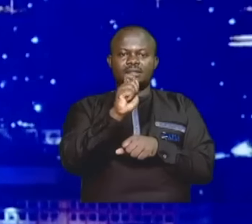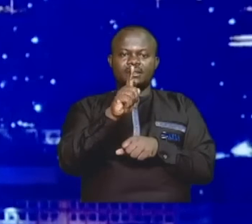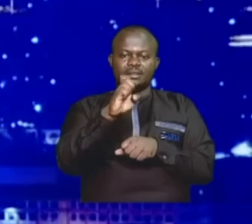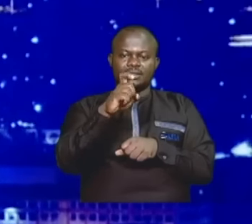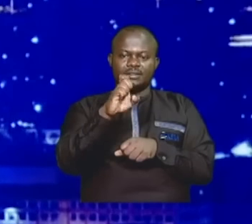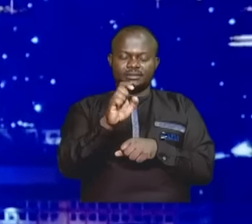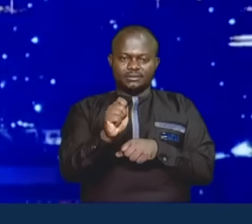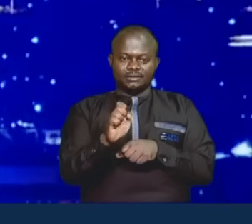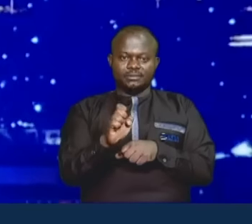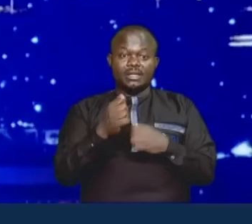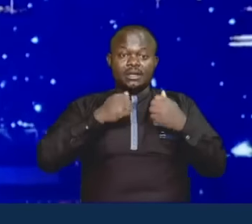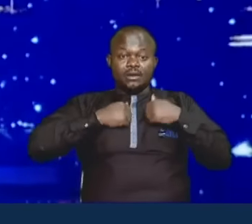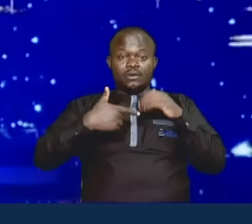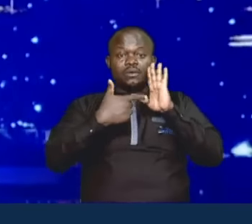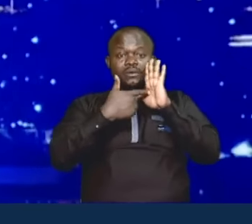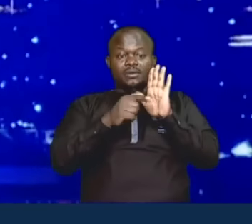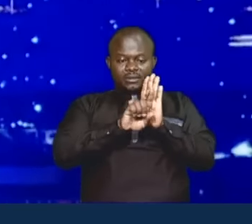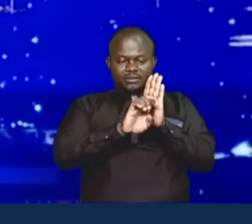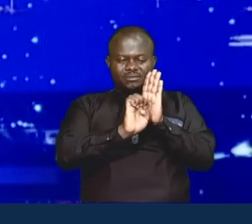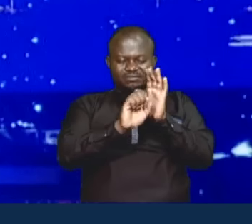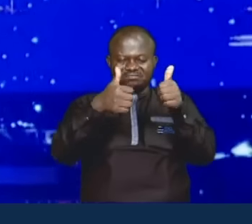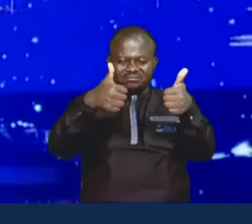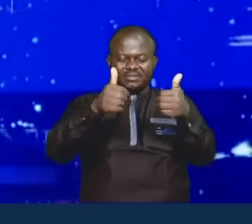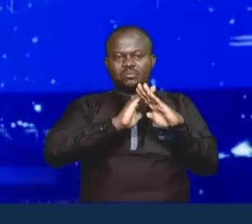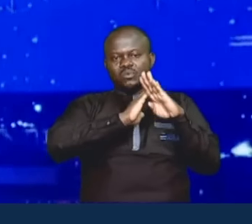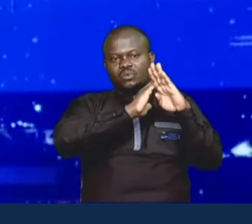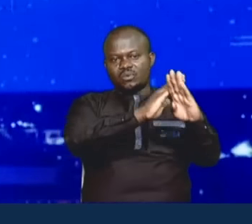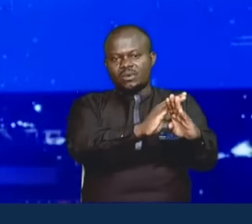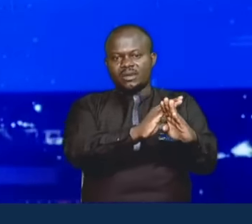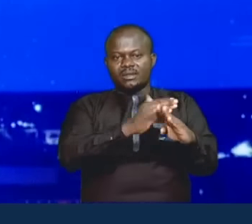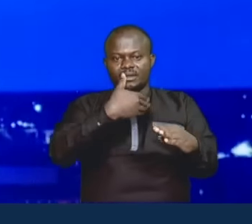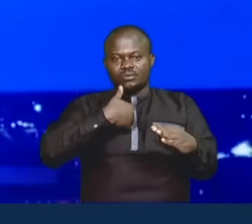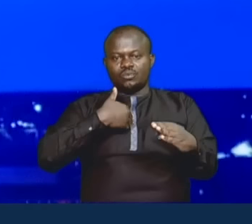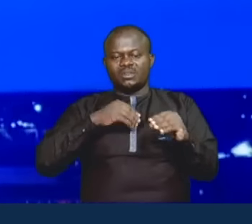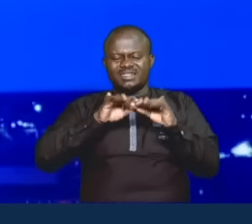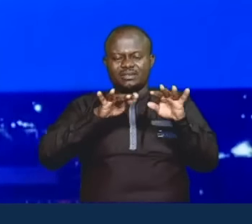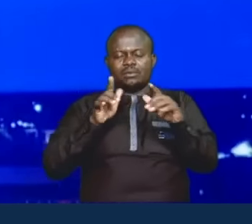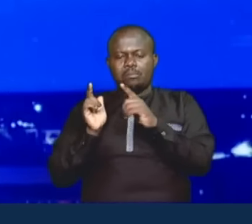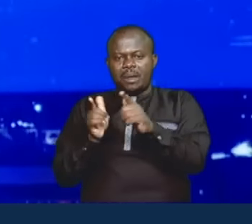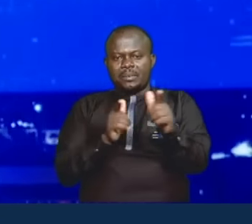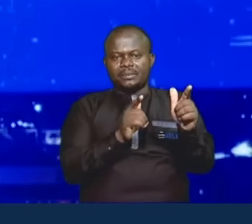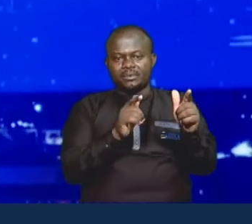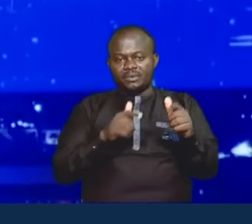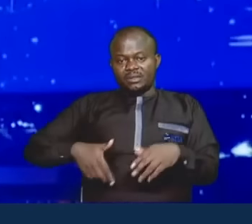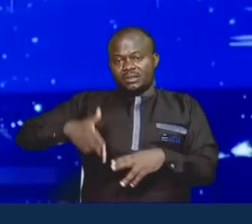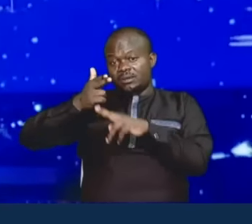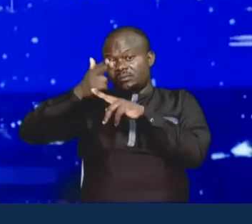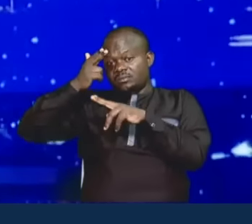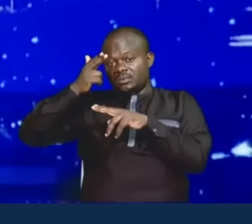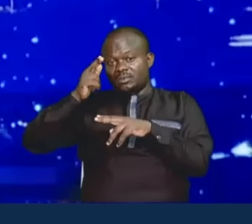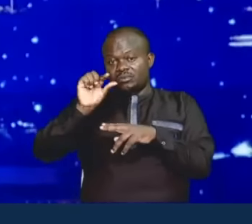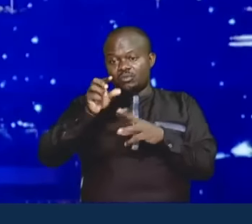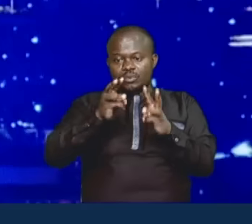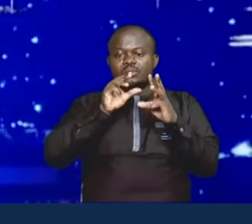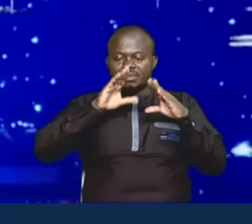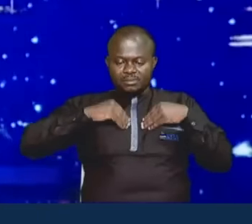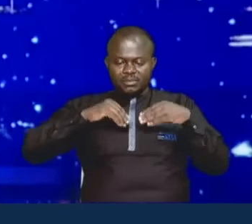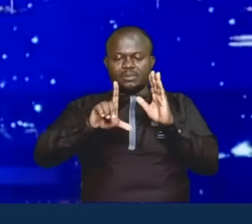U Rwanda rwagaragajwe nk'intangarugero mu kurwanya itungwa n'ikwirakwizwa ry'intwaro nto mu buryo butemewe n'amategeko. Ibi